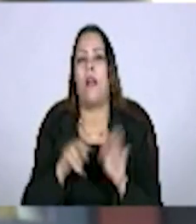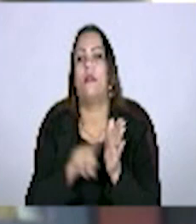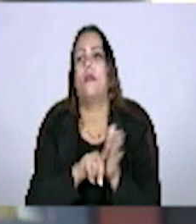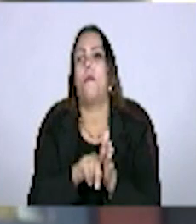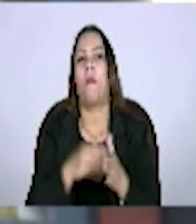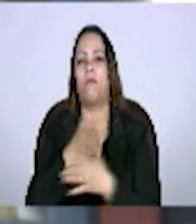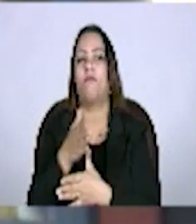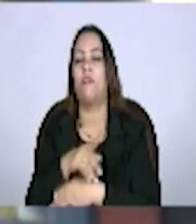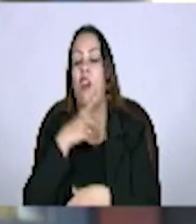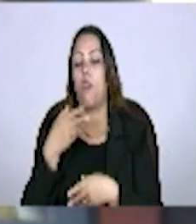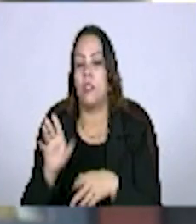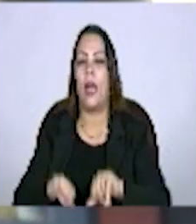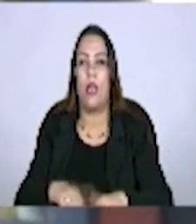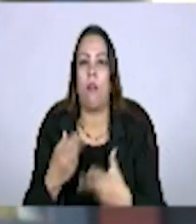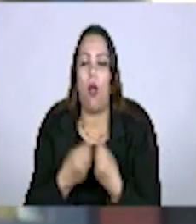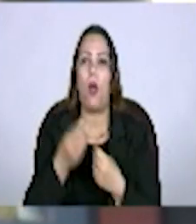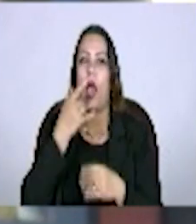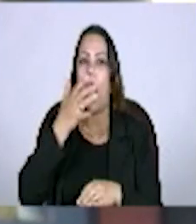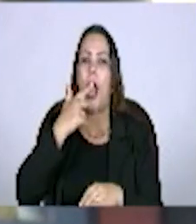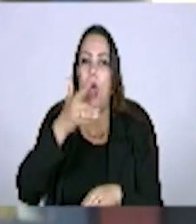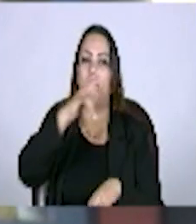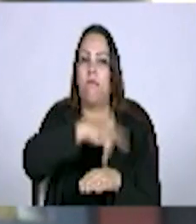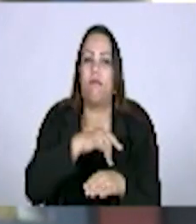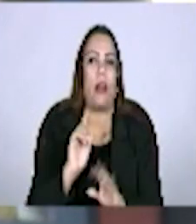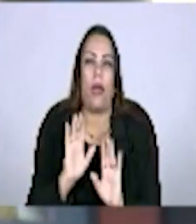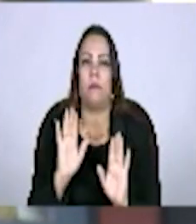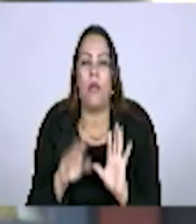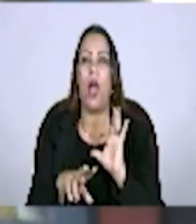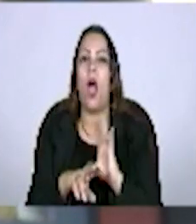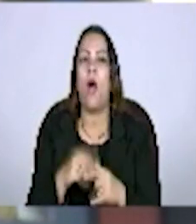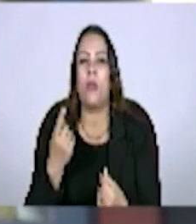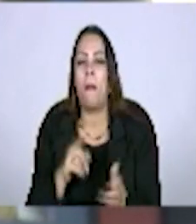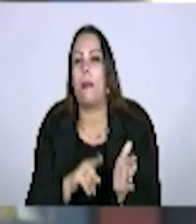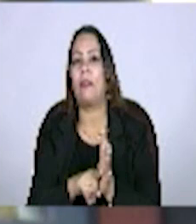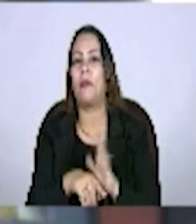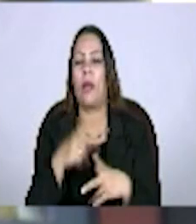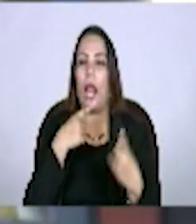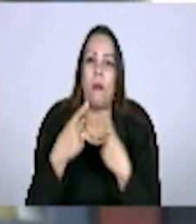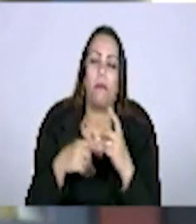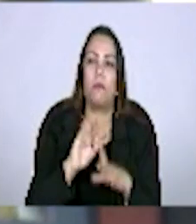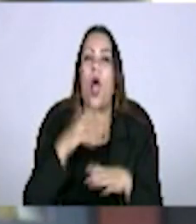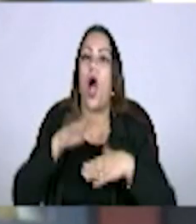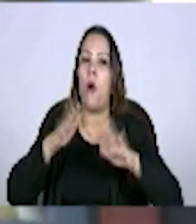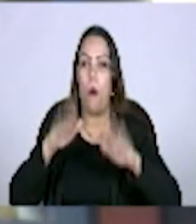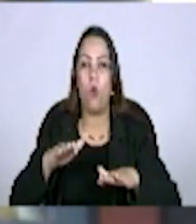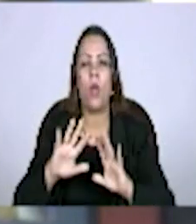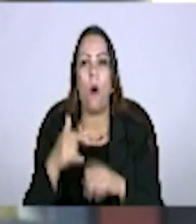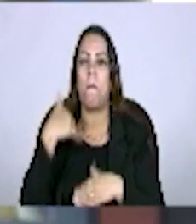في شؤونهم الخاصه او تتحدث من وراء ظهور الاخرين او تتسلى بهم في غيابهم او حتى في